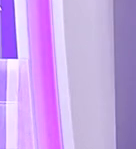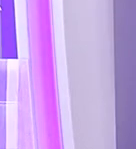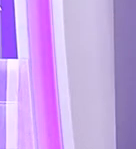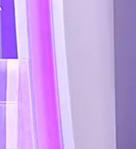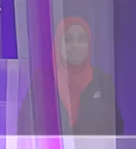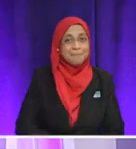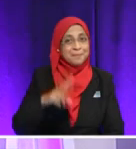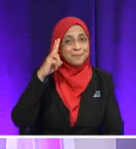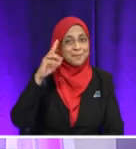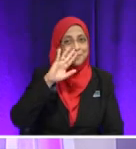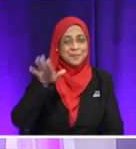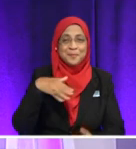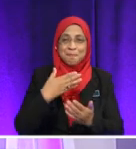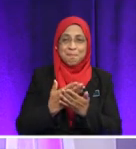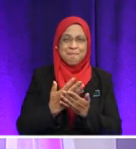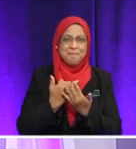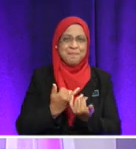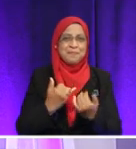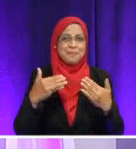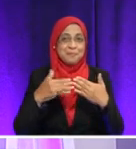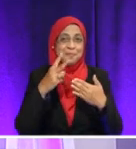Hai semua anda sedang menonton